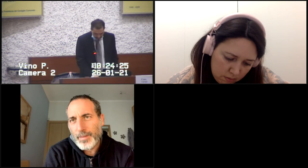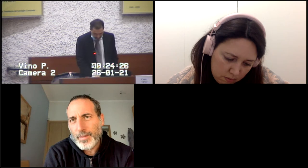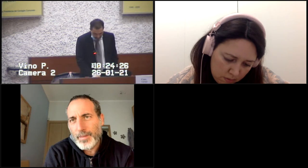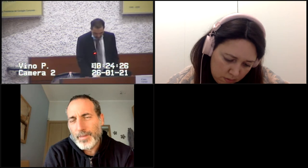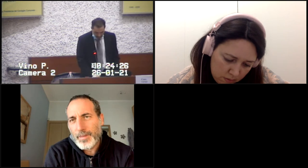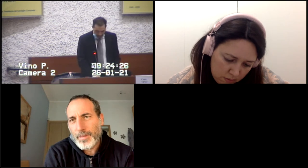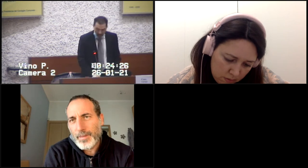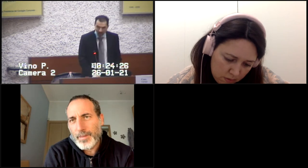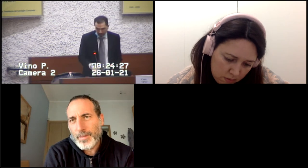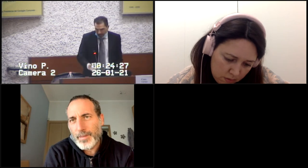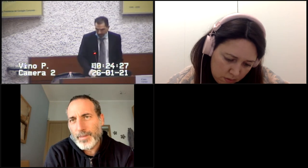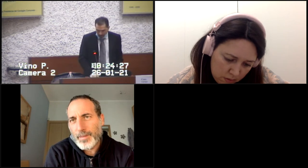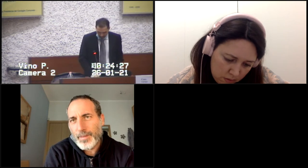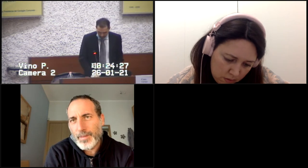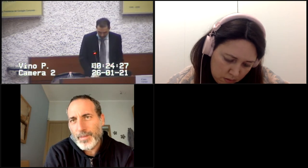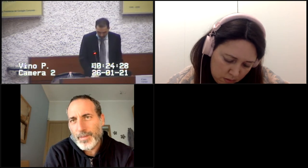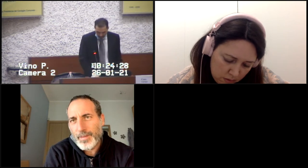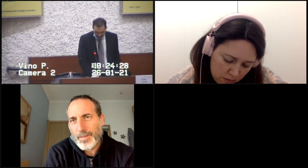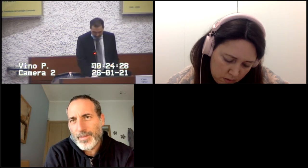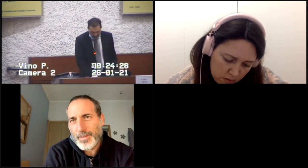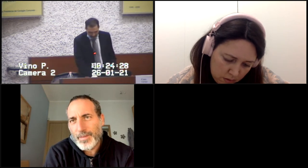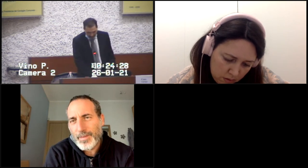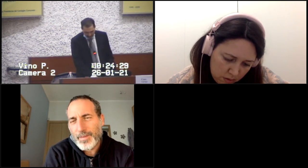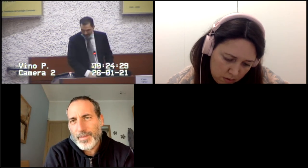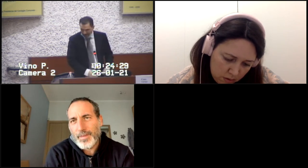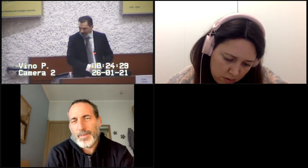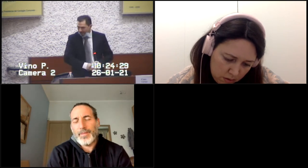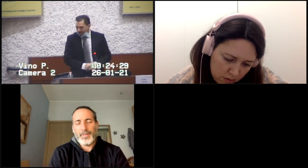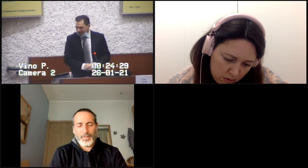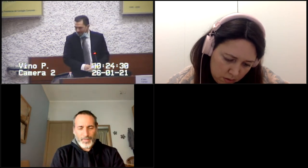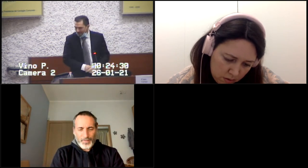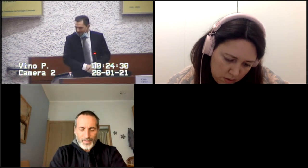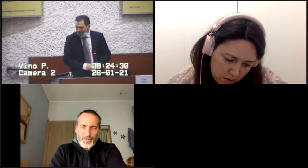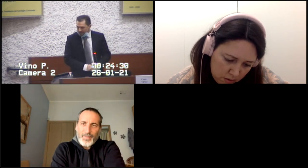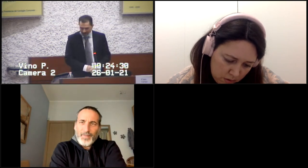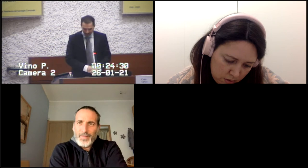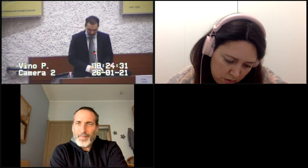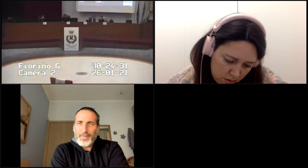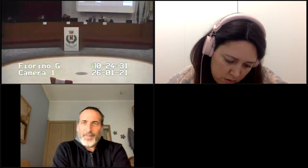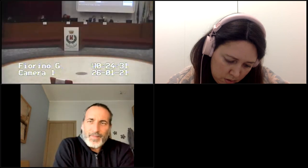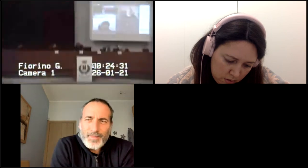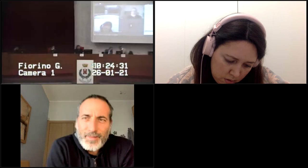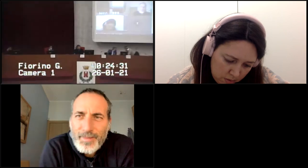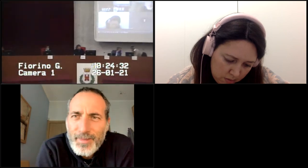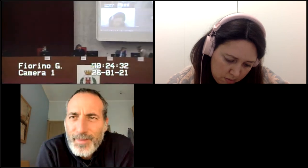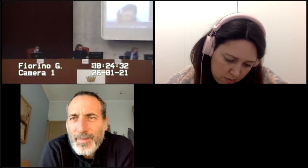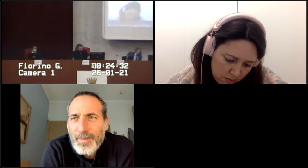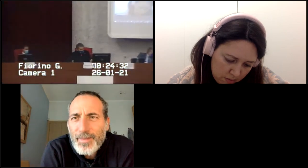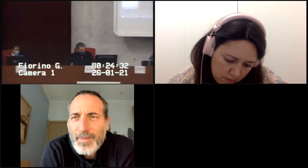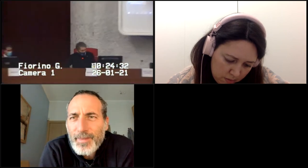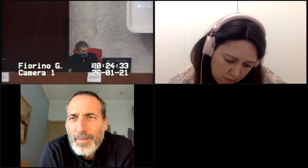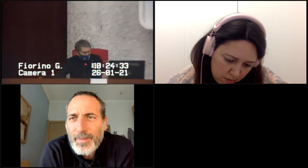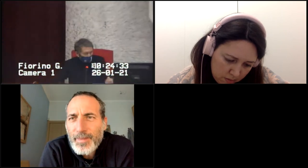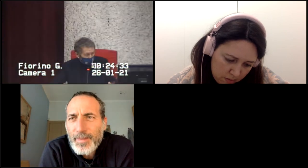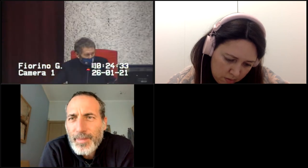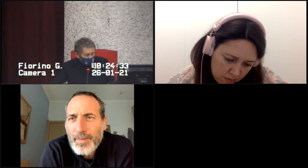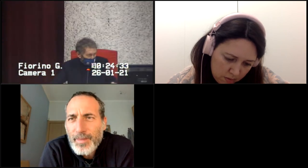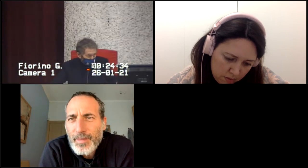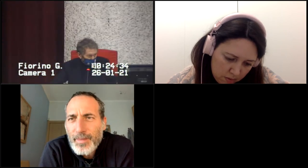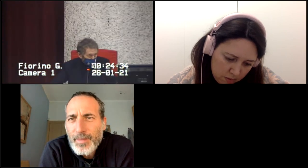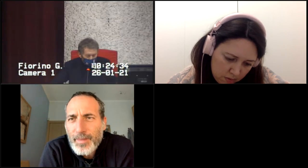lì. No, tutto qui, volevo precisare anche questa cosa. Prendo atto che molti di voi non sanno bene